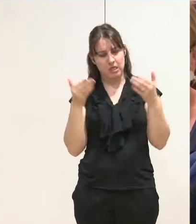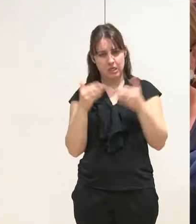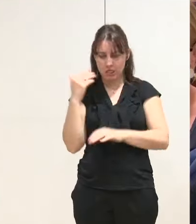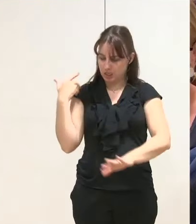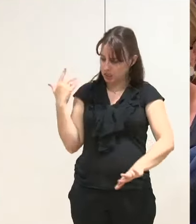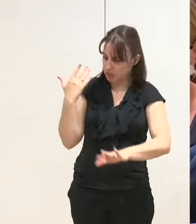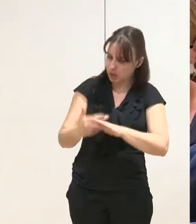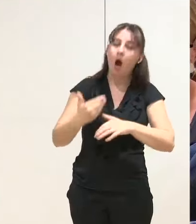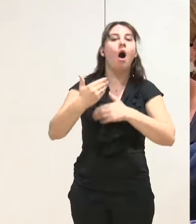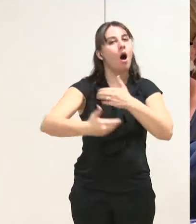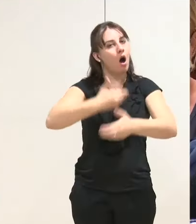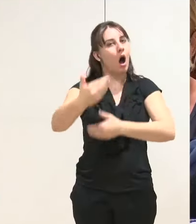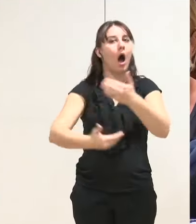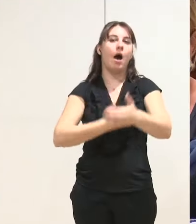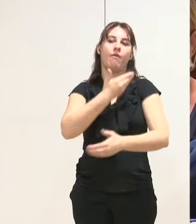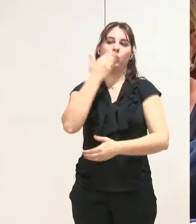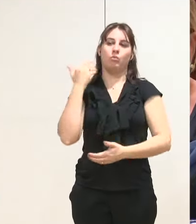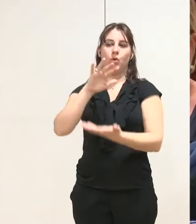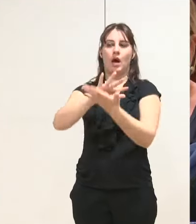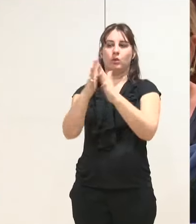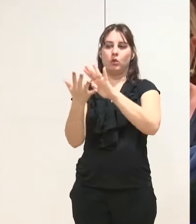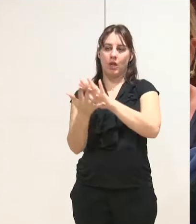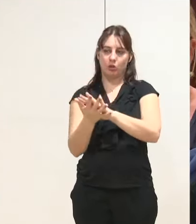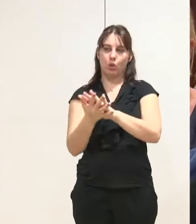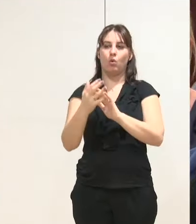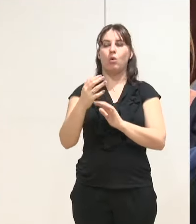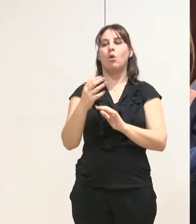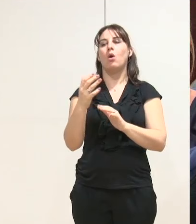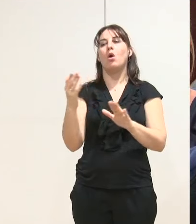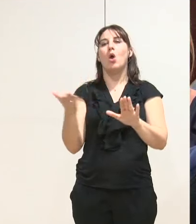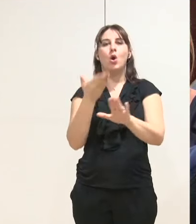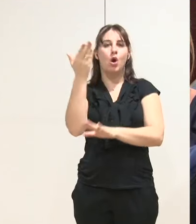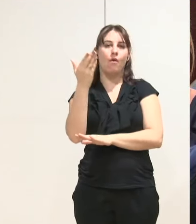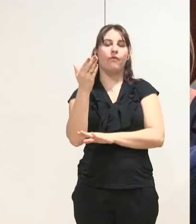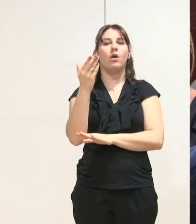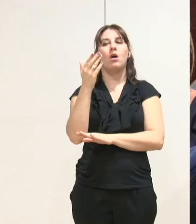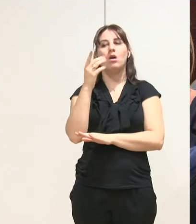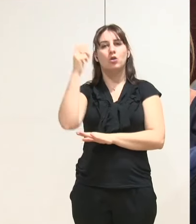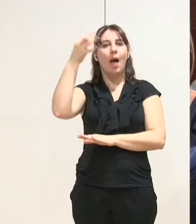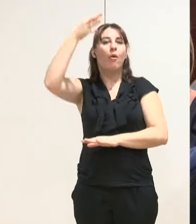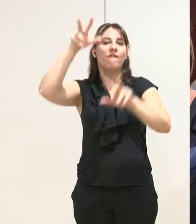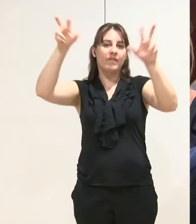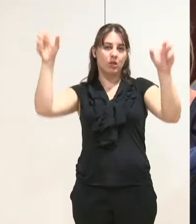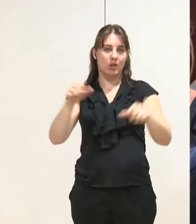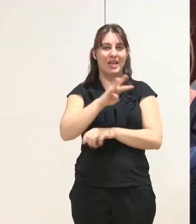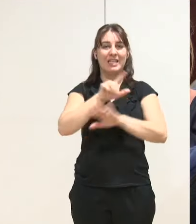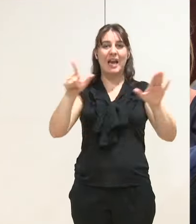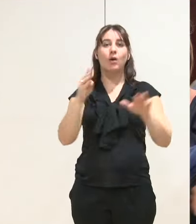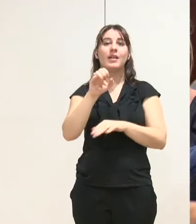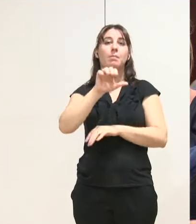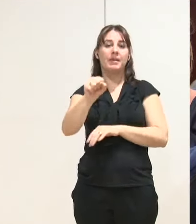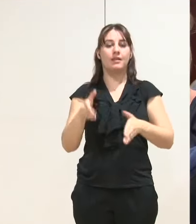avancer avec l'association de l'œuvre de la Providence qui est propriétaire du 97 bis courberia où il y a